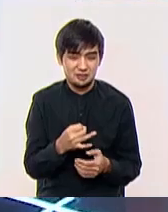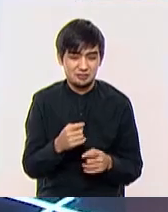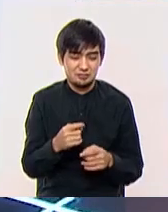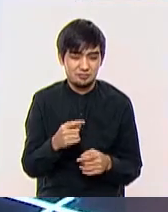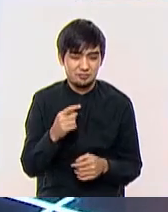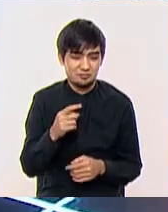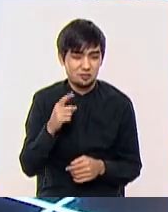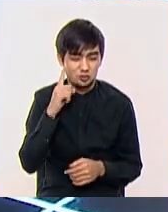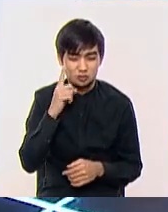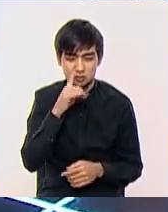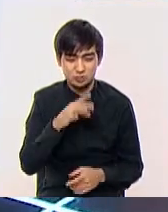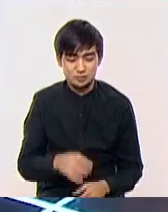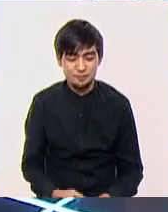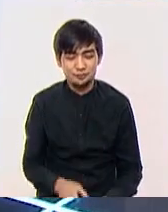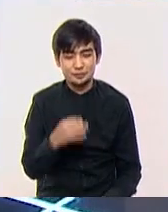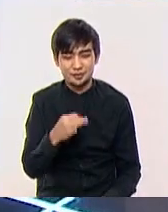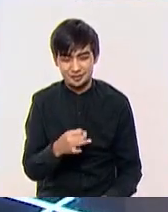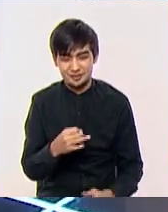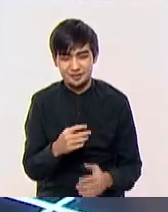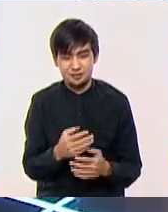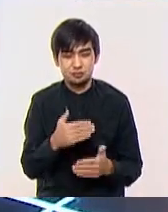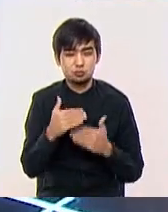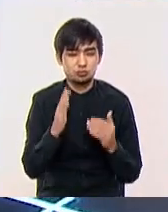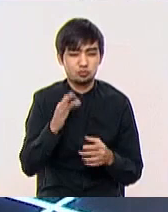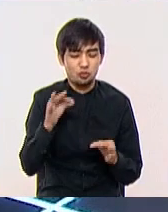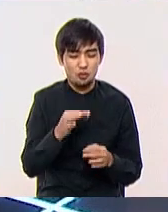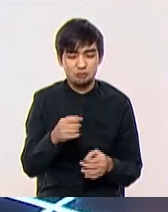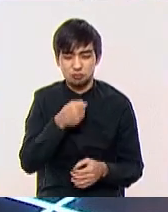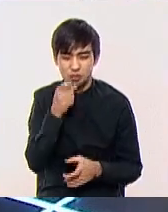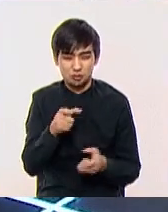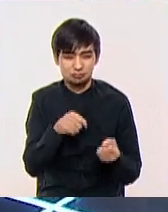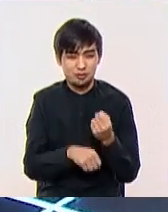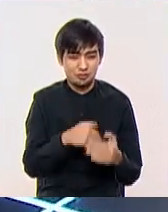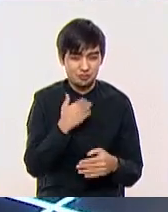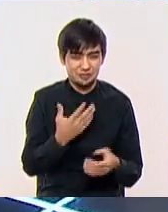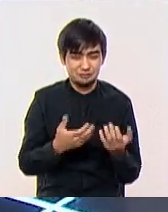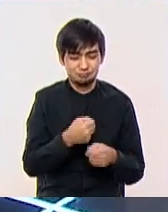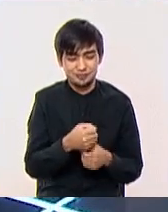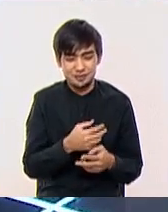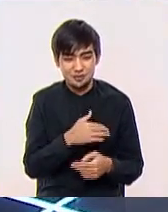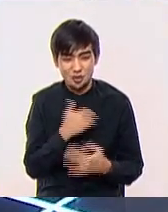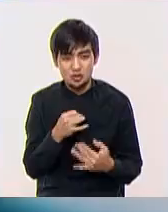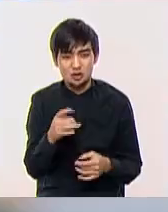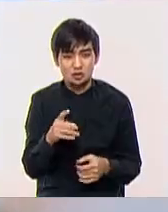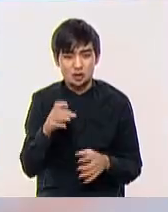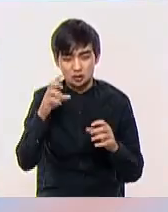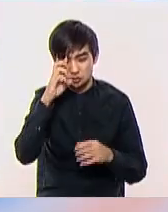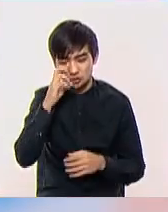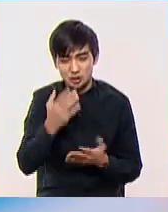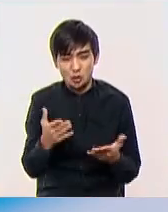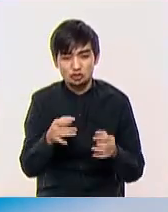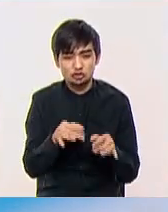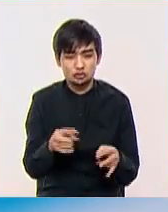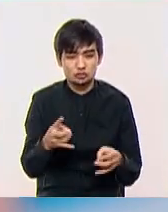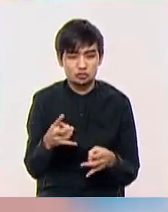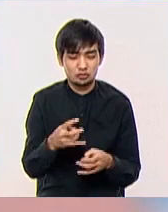Енді ұрпақ ұлт болашағы дейміз, оқушылар үлкендерден жәбір көрмеу үшін баланың болашағына балта шабылмау үшін мемлекет нақты қандай